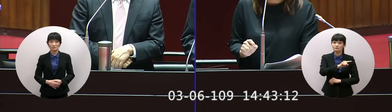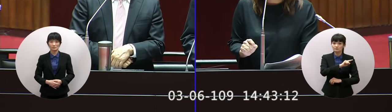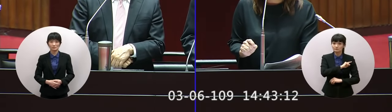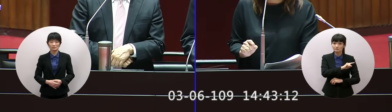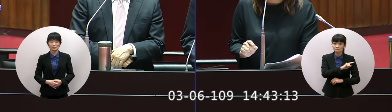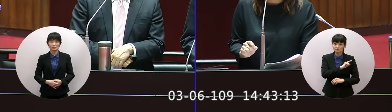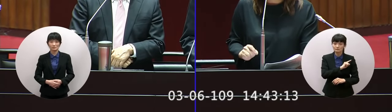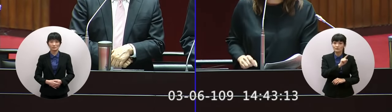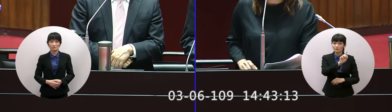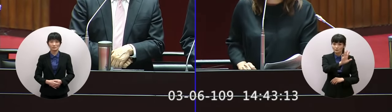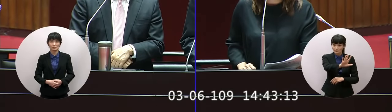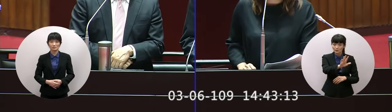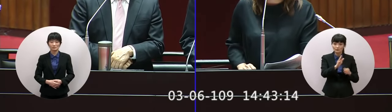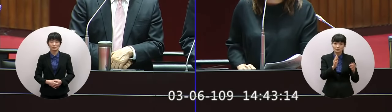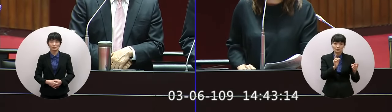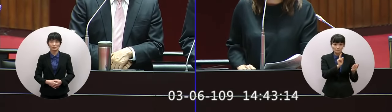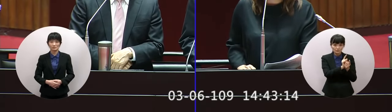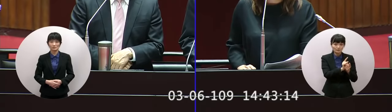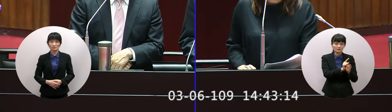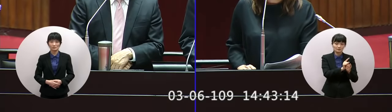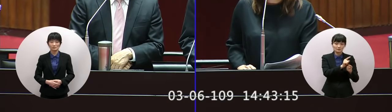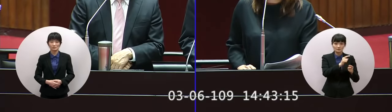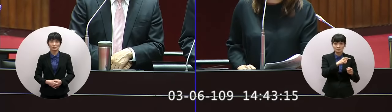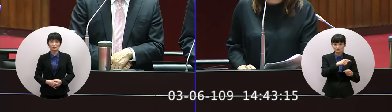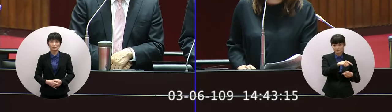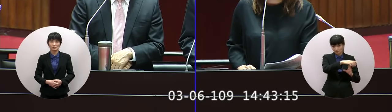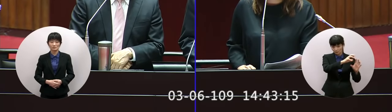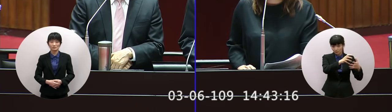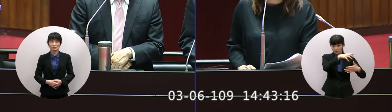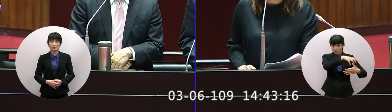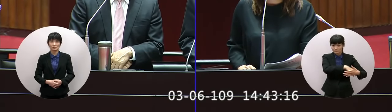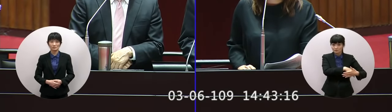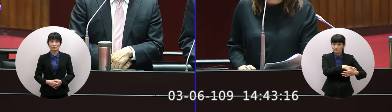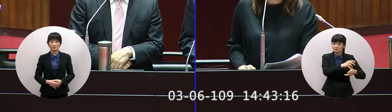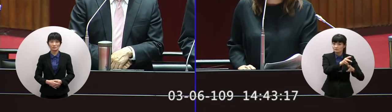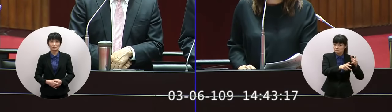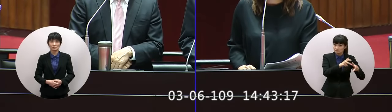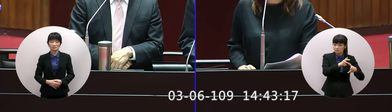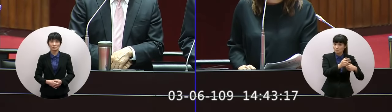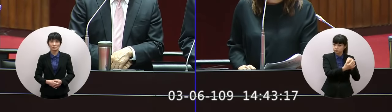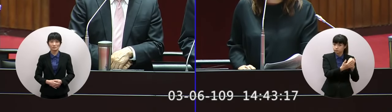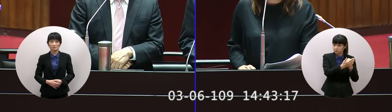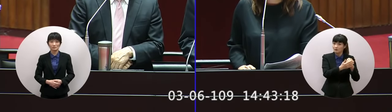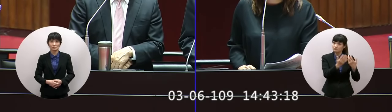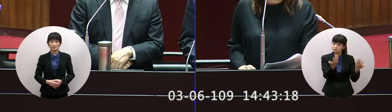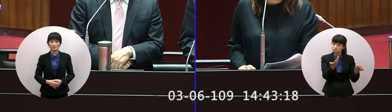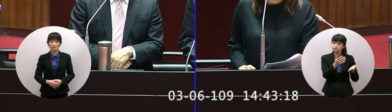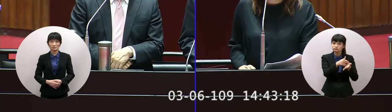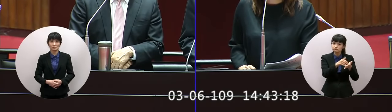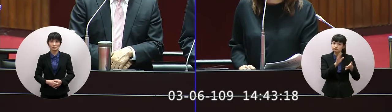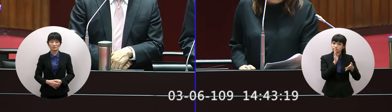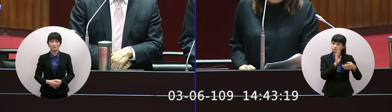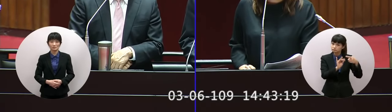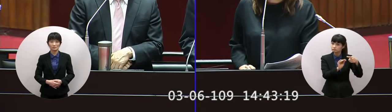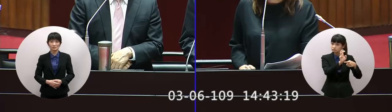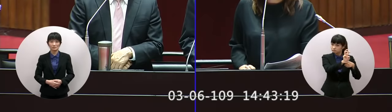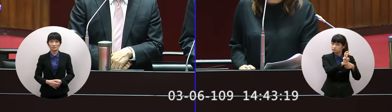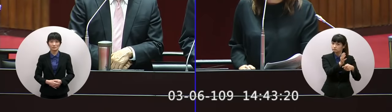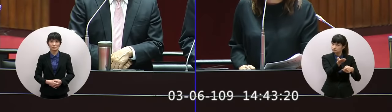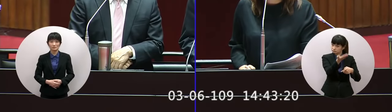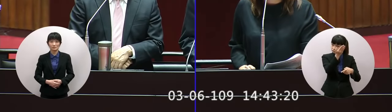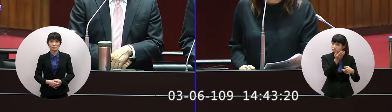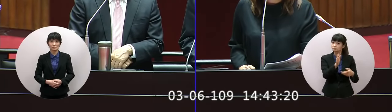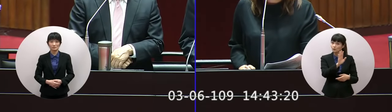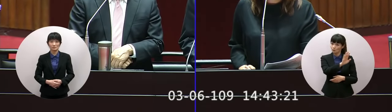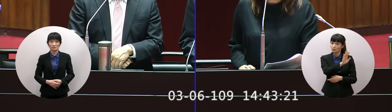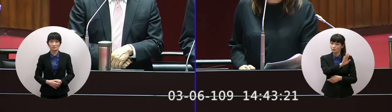于国内的产业有做一些保障，至少可能有30%吧。这个部分我们可以怎么样去做，或者